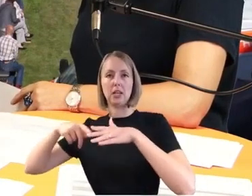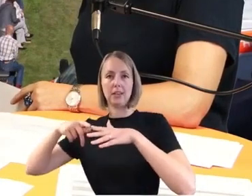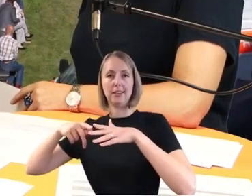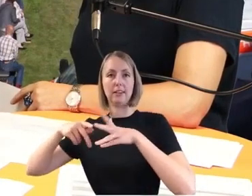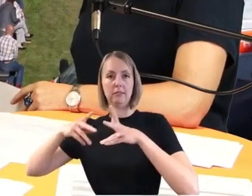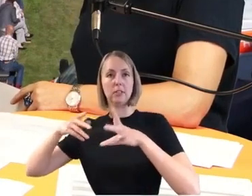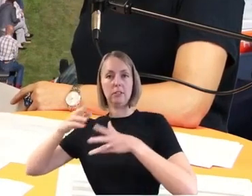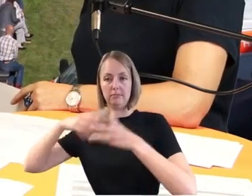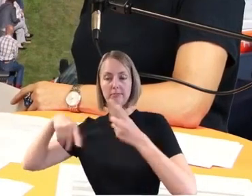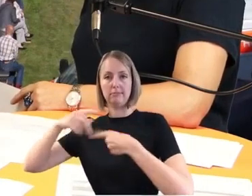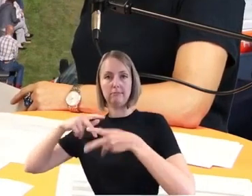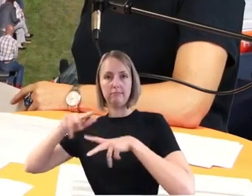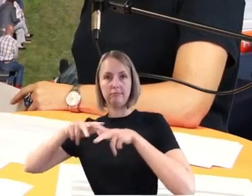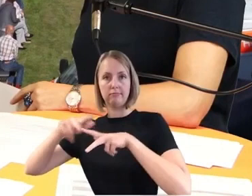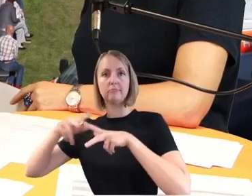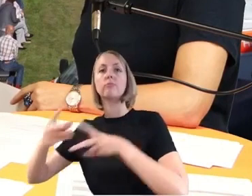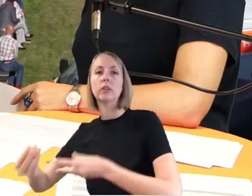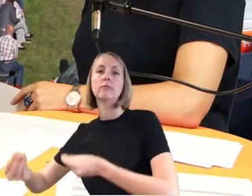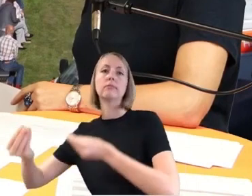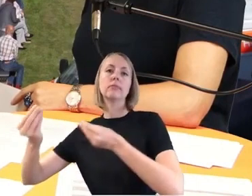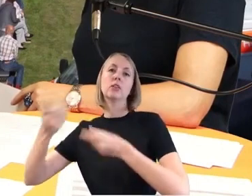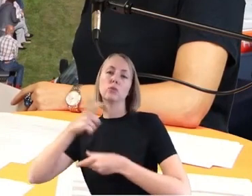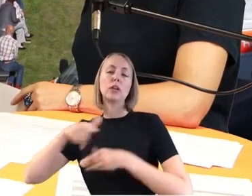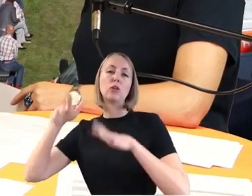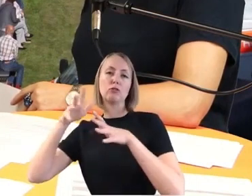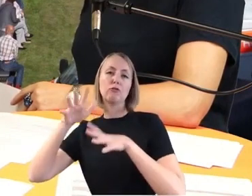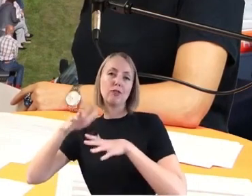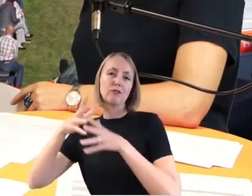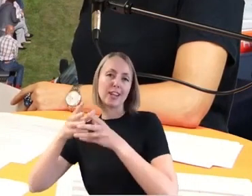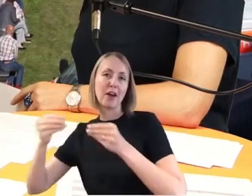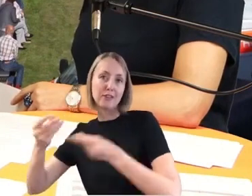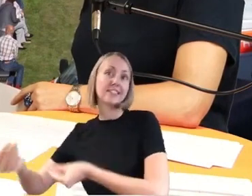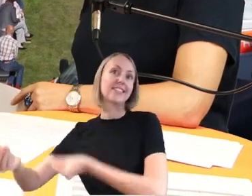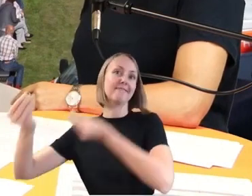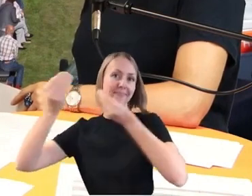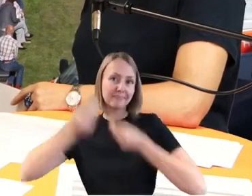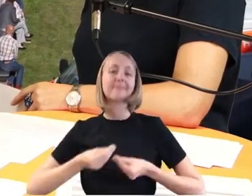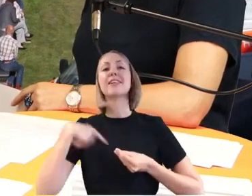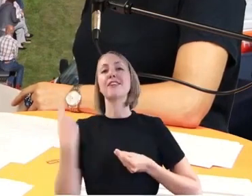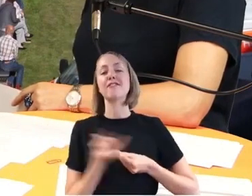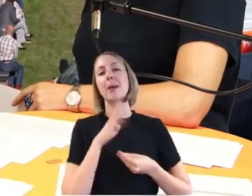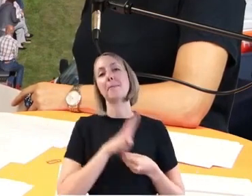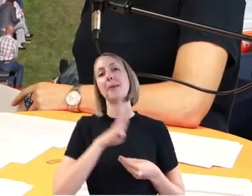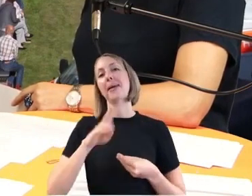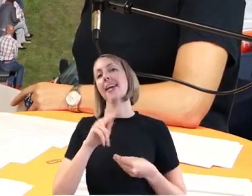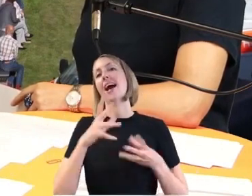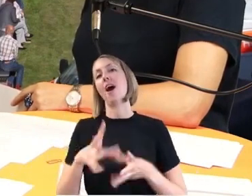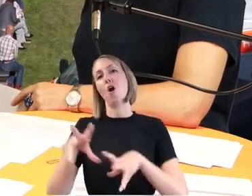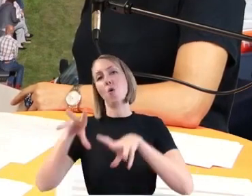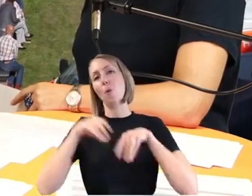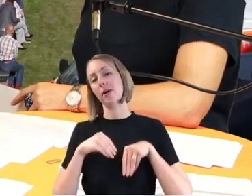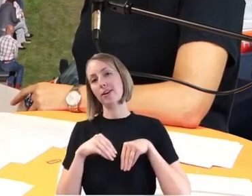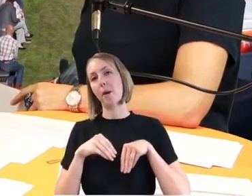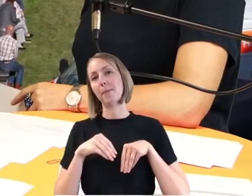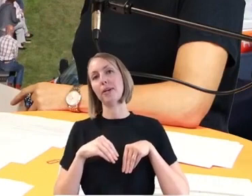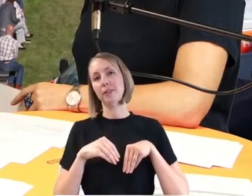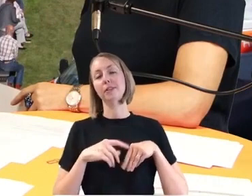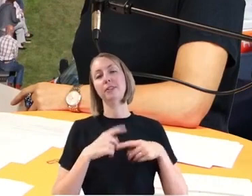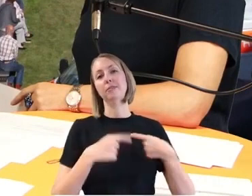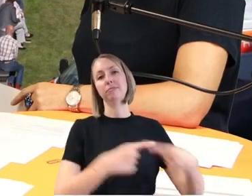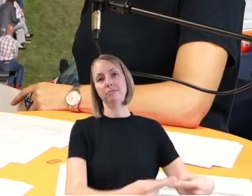Die ist 2015 aufgelöst worden. Seitdem haben wir im BBK diesen Prozess übernommen und bereits